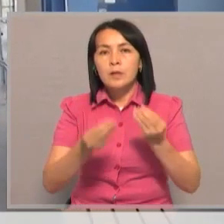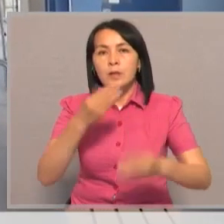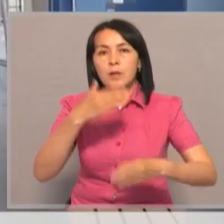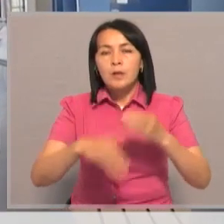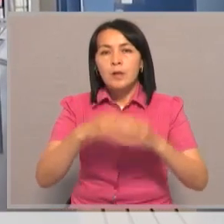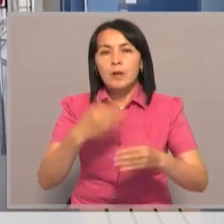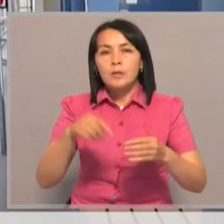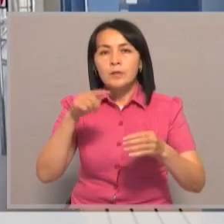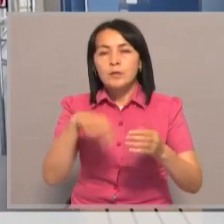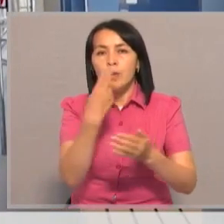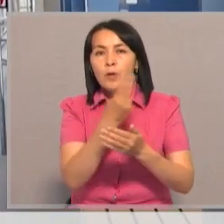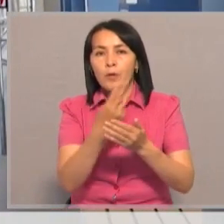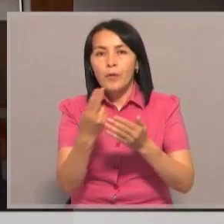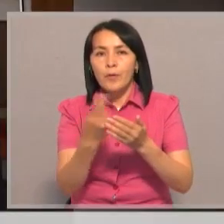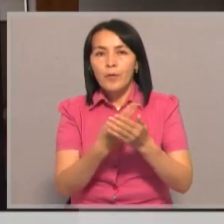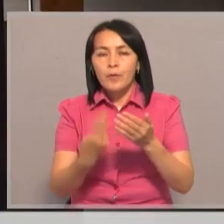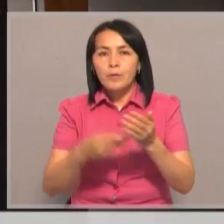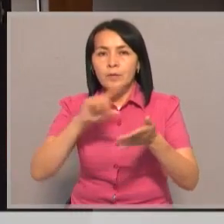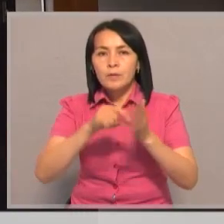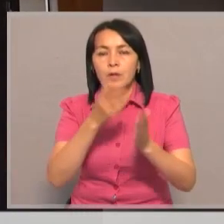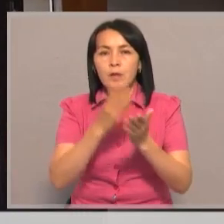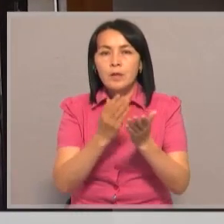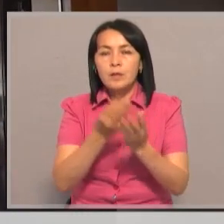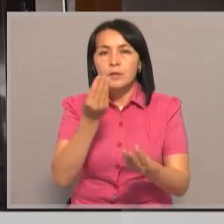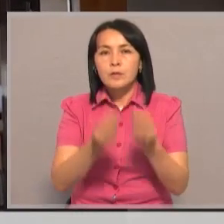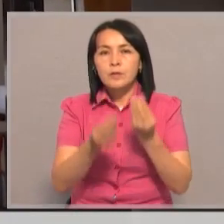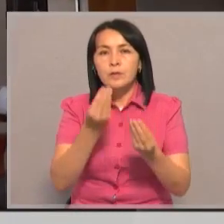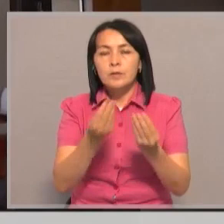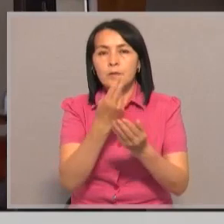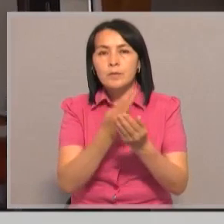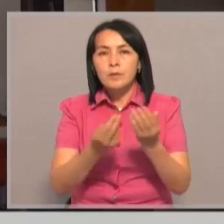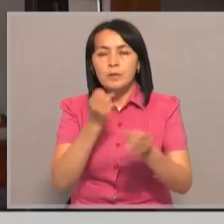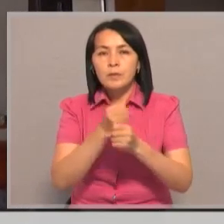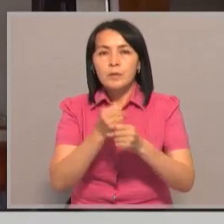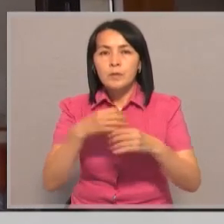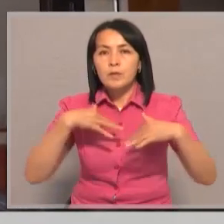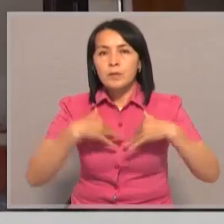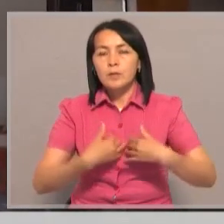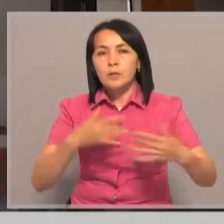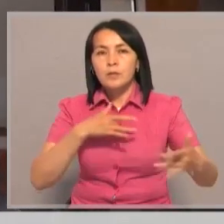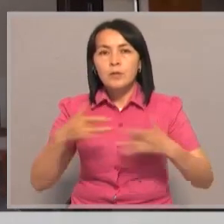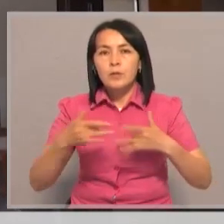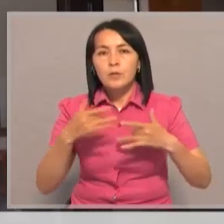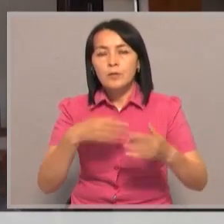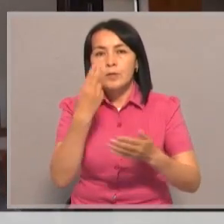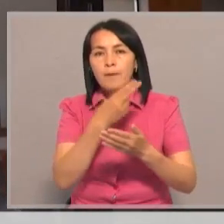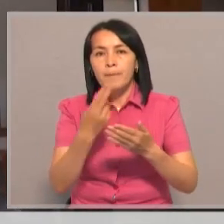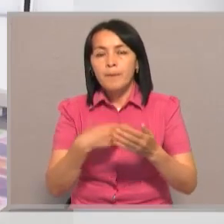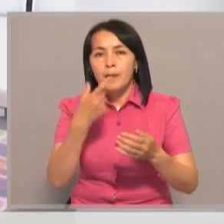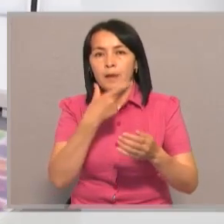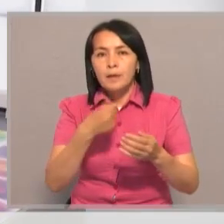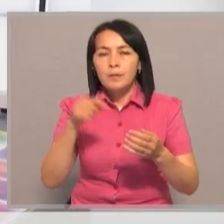теннис. Также в художественно-эстетическом блоке есть кружки изобретательного искусства, драматический кружок, декоративно-прикладное